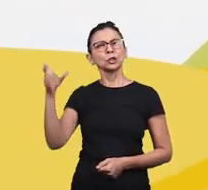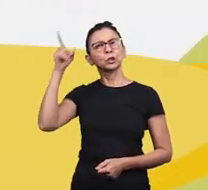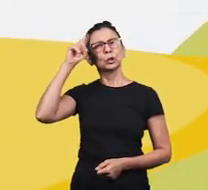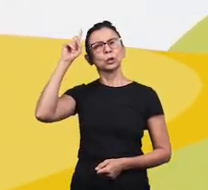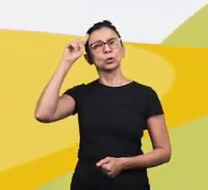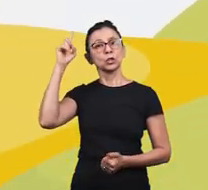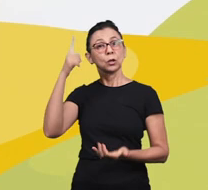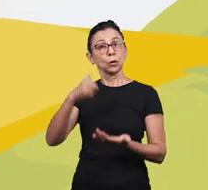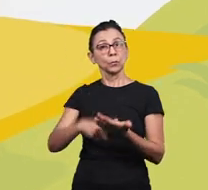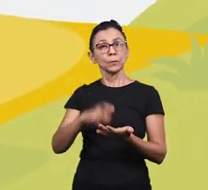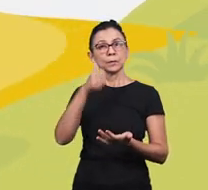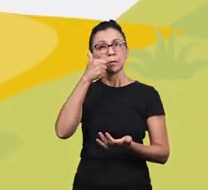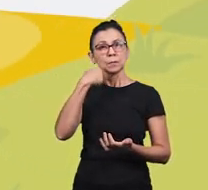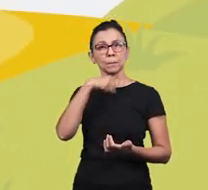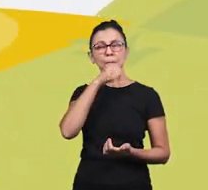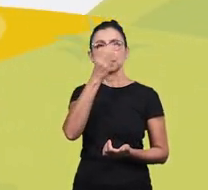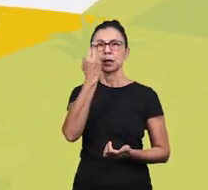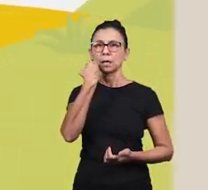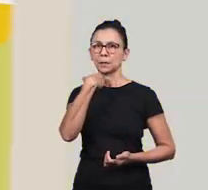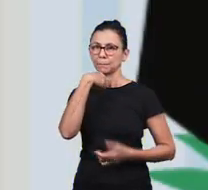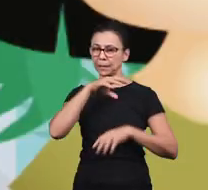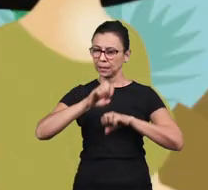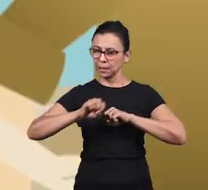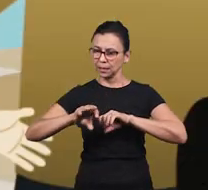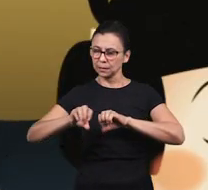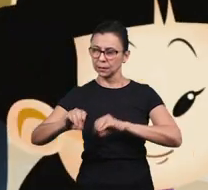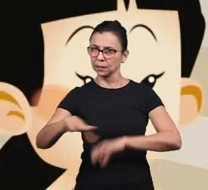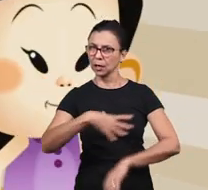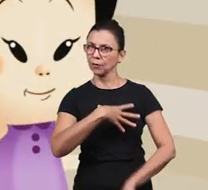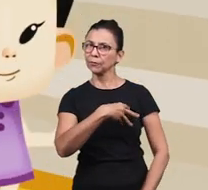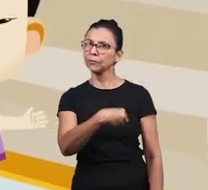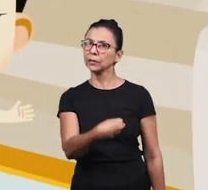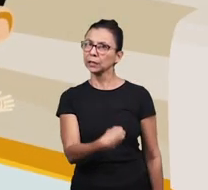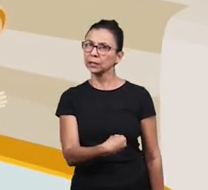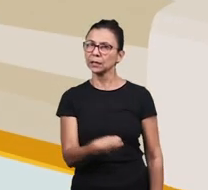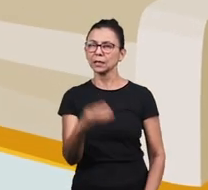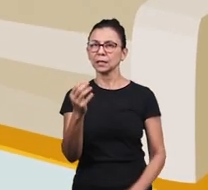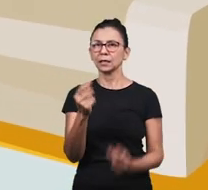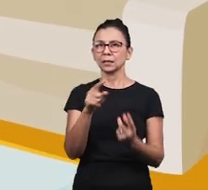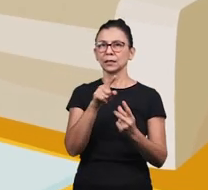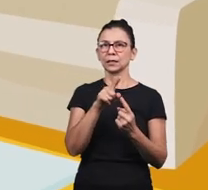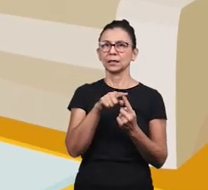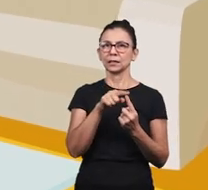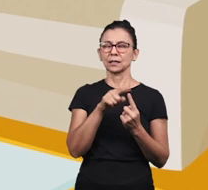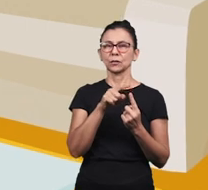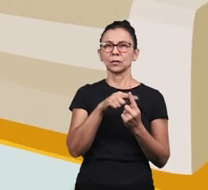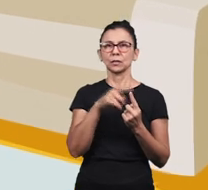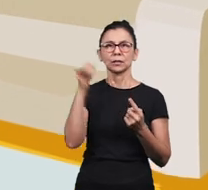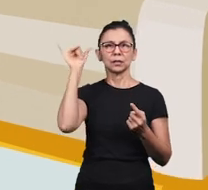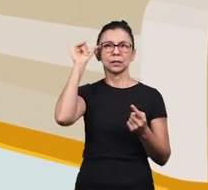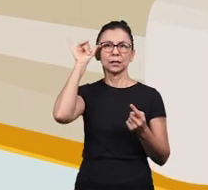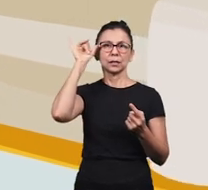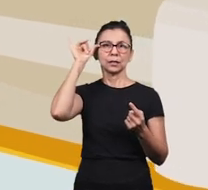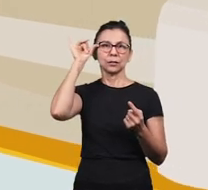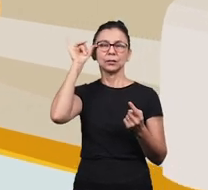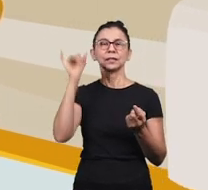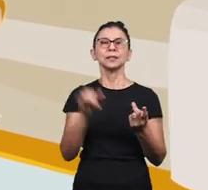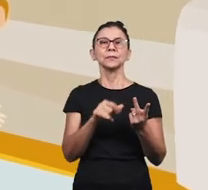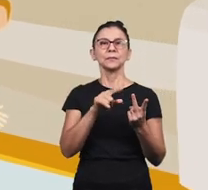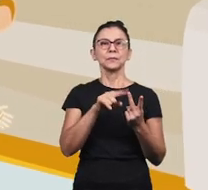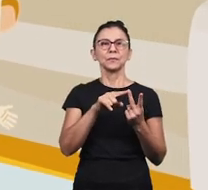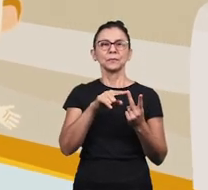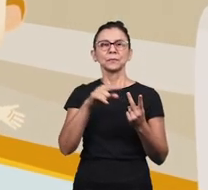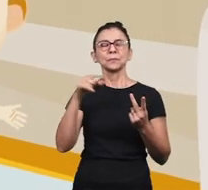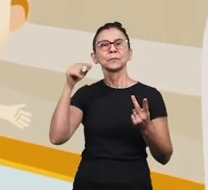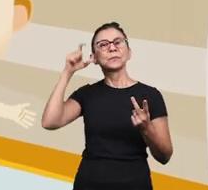chaque matin, l'engagement des pères et enfants se renouvelle dans l'éducation de leurs enfants. Ça, c'est Yuki Yumi, les parents